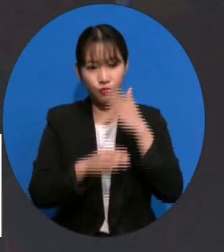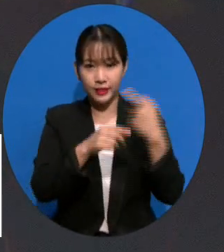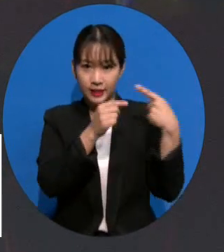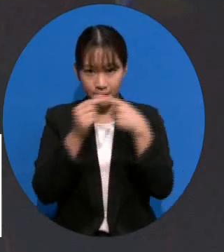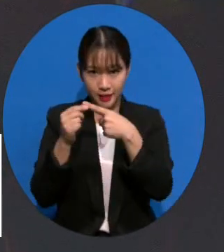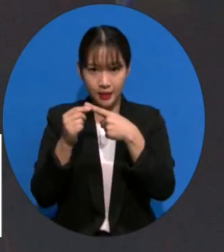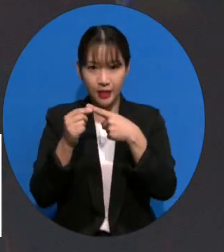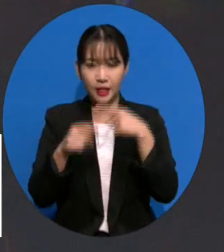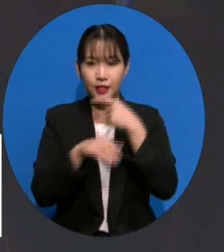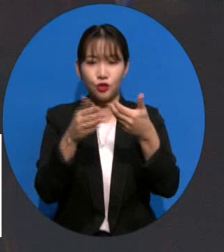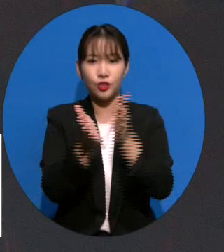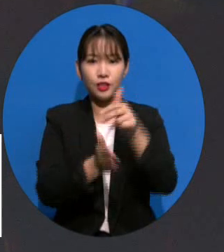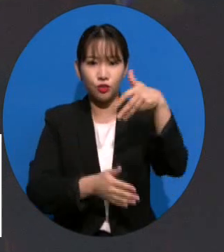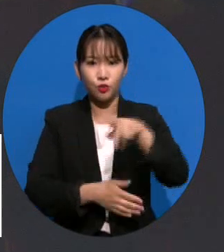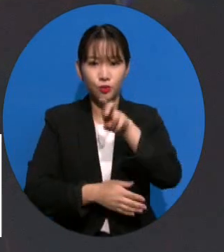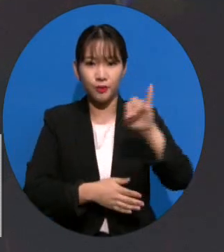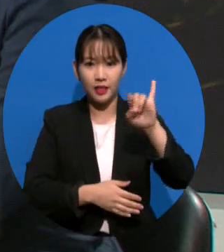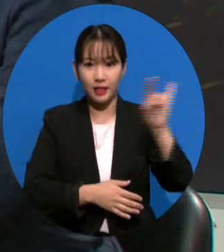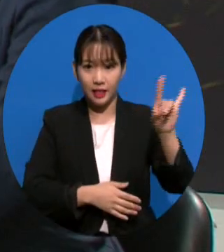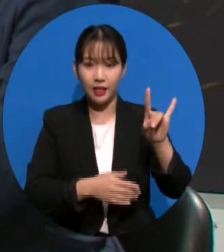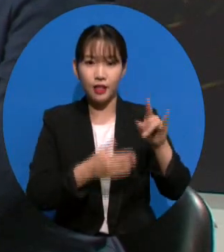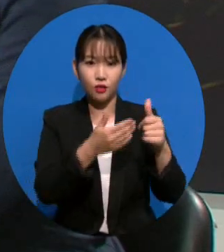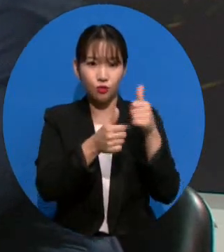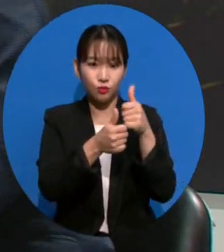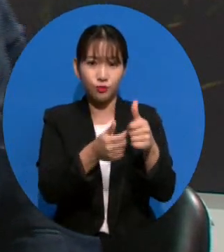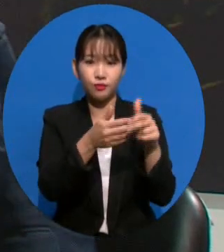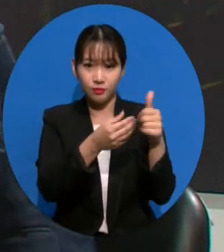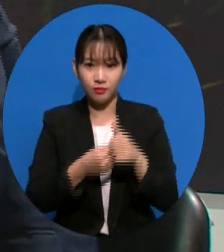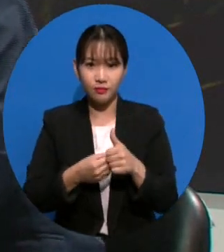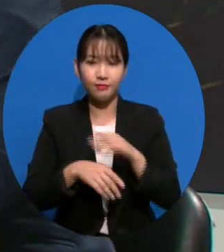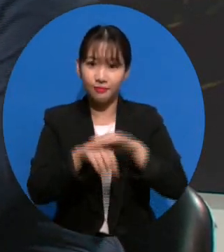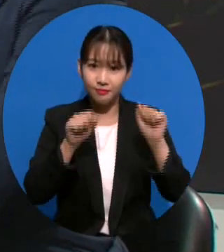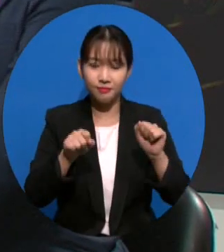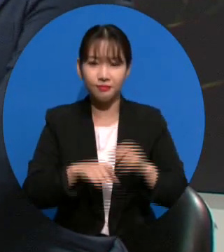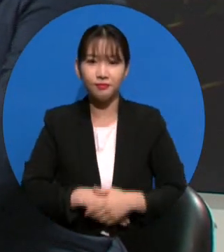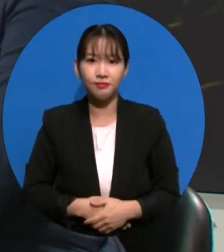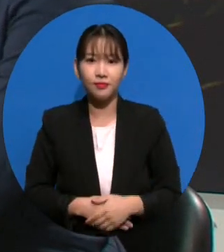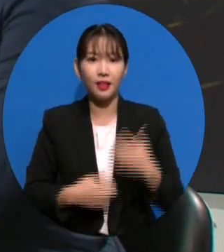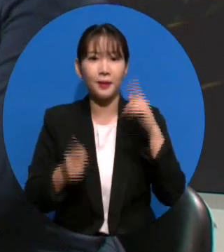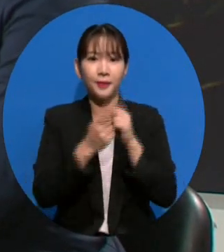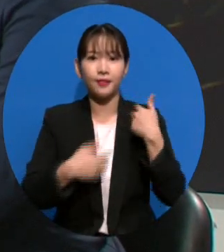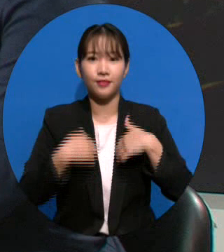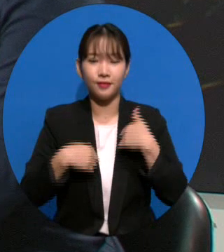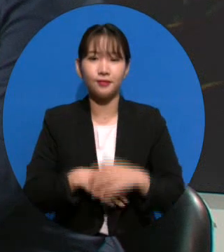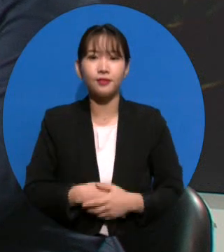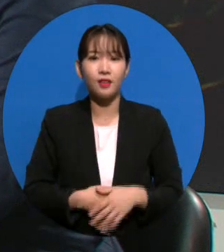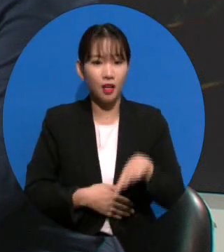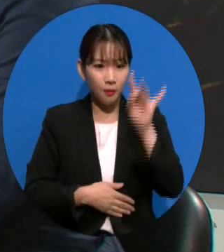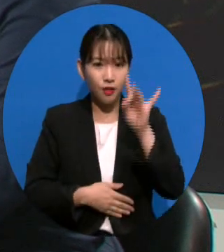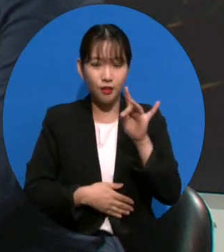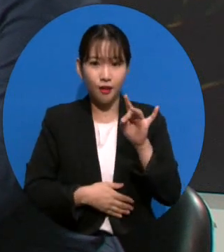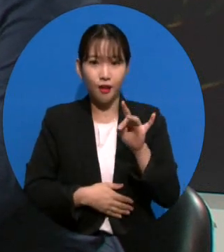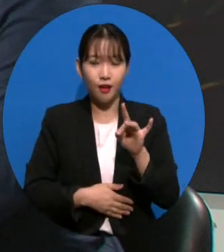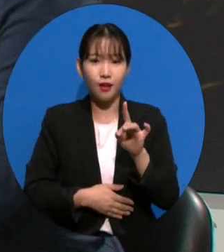첫 출연자로 민주당 추미애 후보 자리에 있습니다. 후보자님 안녕하십니까? 안녕하세요. 반갑습니다. 반갑습니다. 먼저